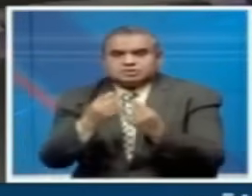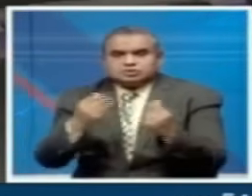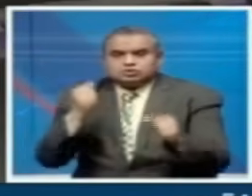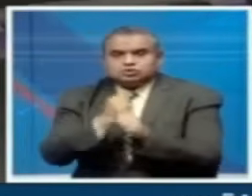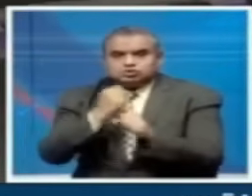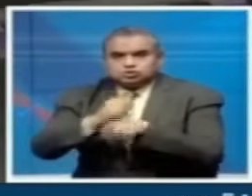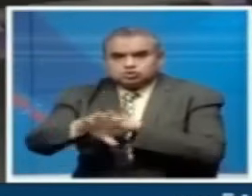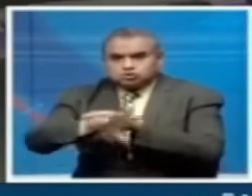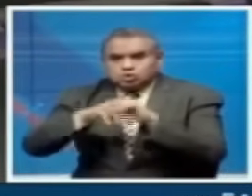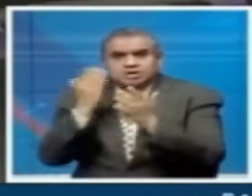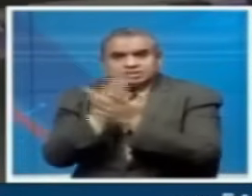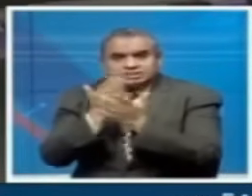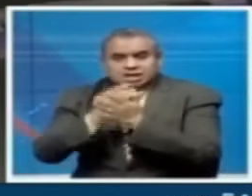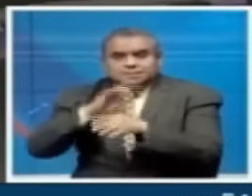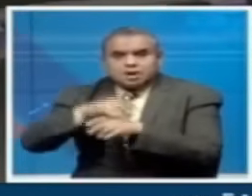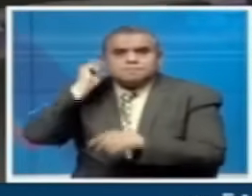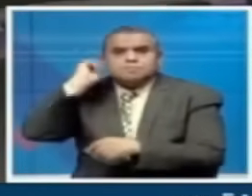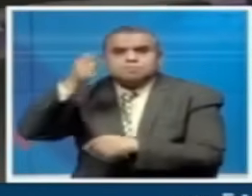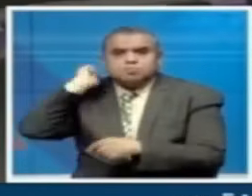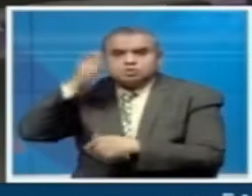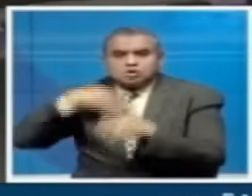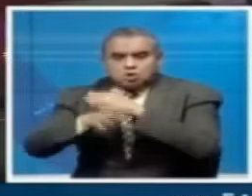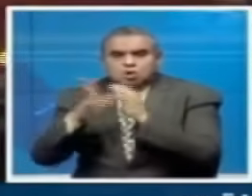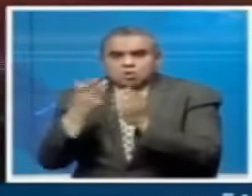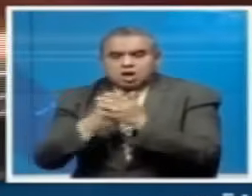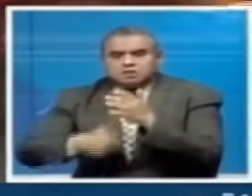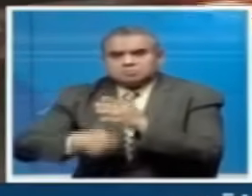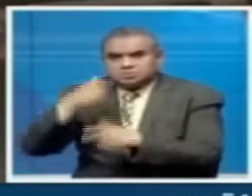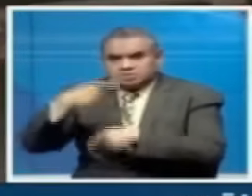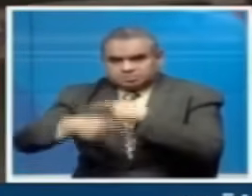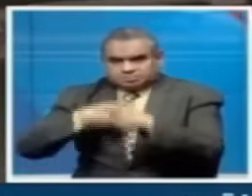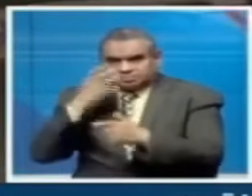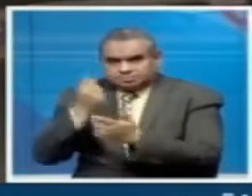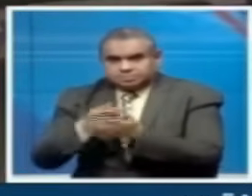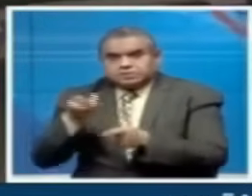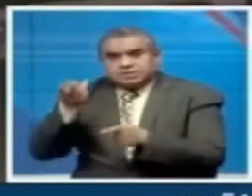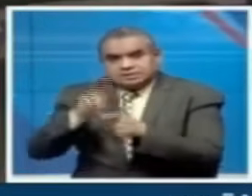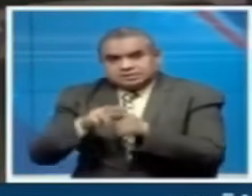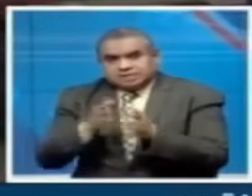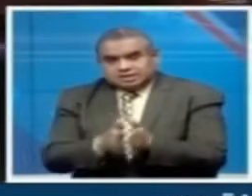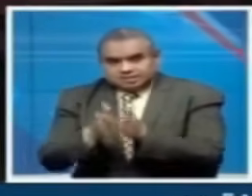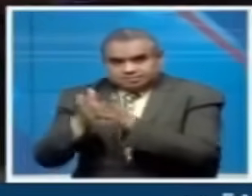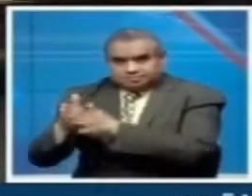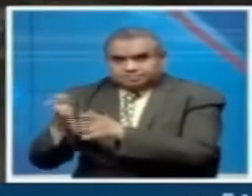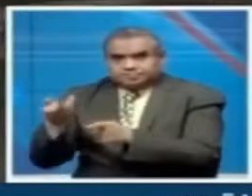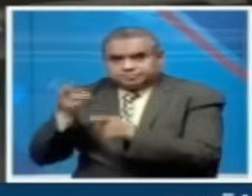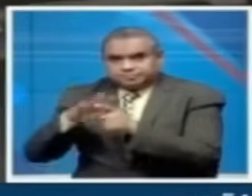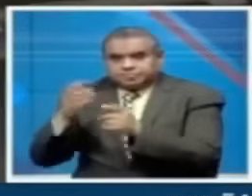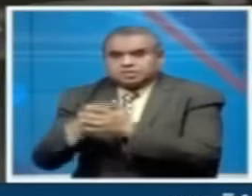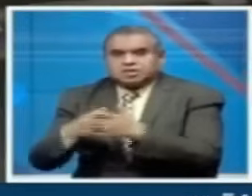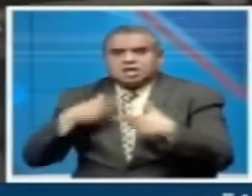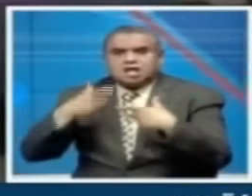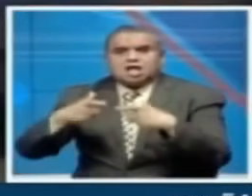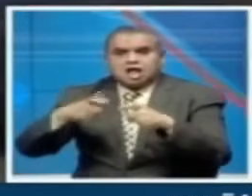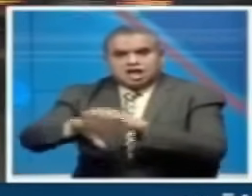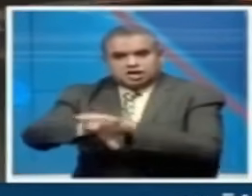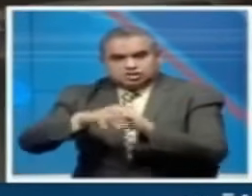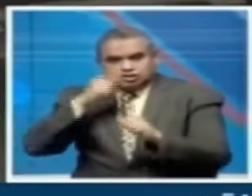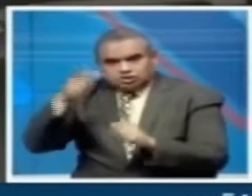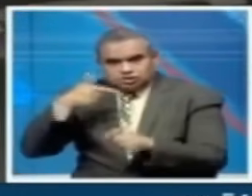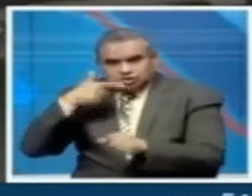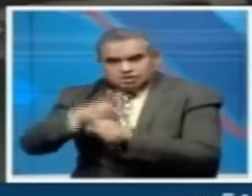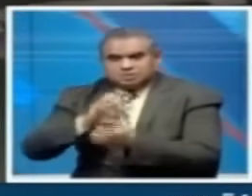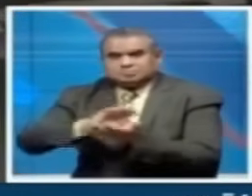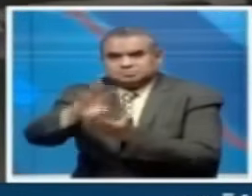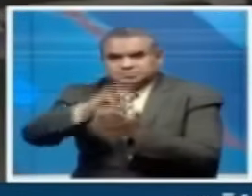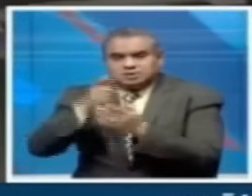تشغيل بعض المستشفيات التي بالكاد تعمل خلال المرحلة الحالية، إضافة أيضا إلى بعض المخابز وإمداد بعض